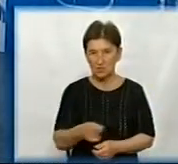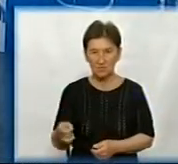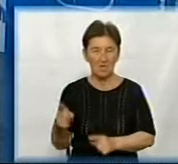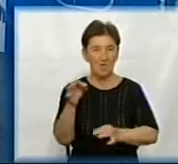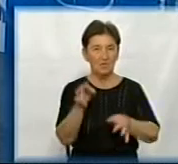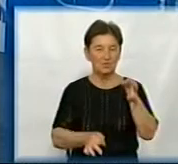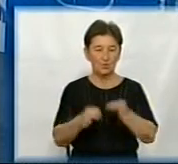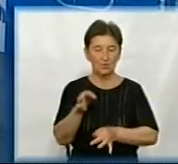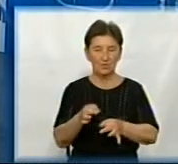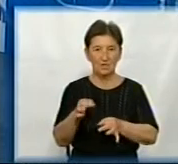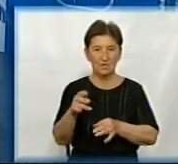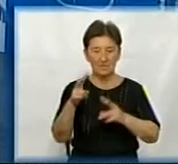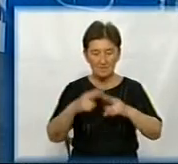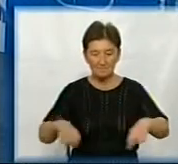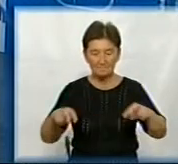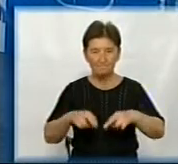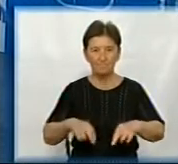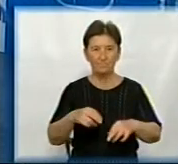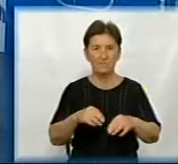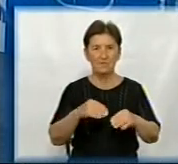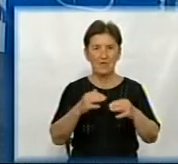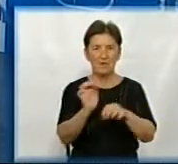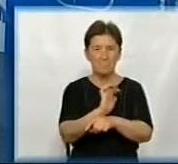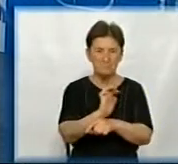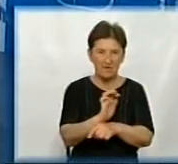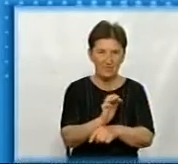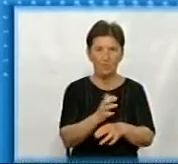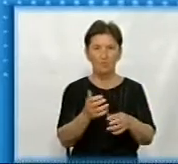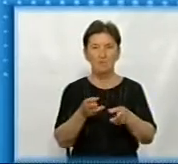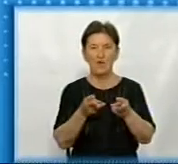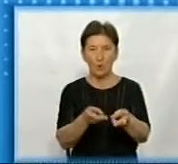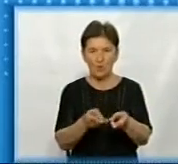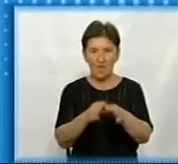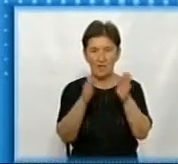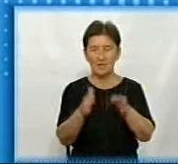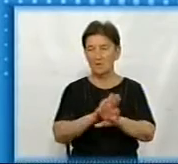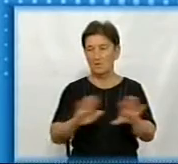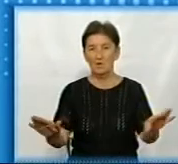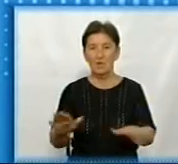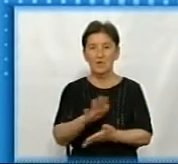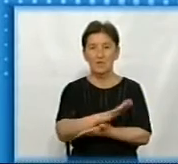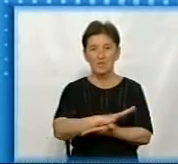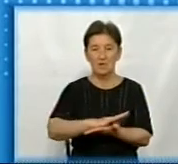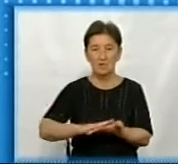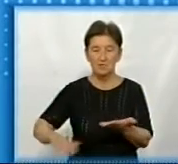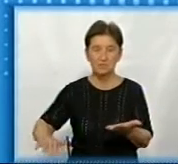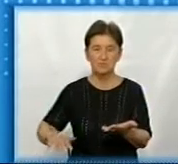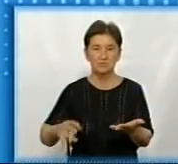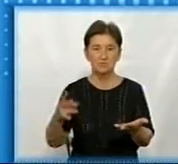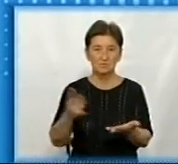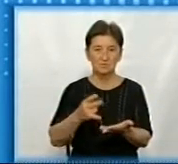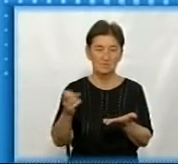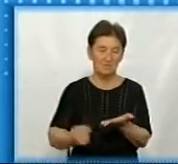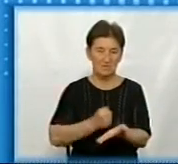закінчили щодо автомобілів, щодо наших котелень. В подальшому ми йдемо тільки щодо банкрутства. Визнано